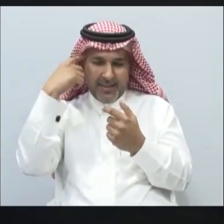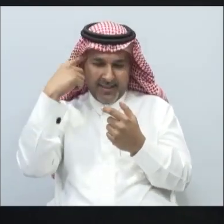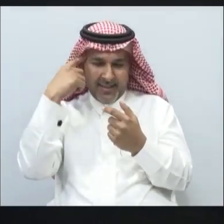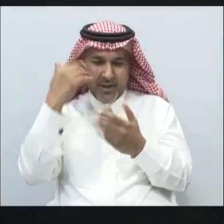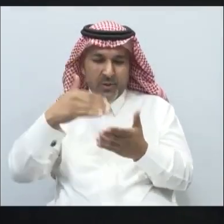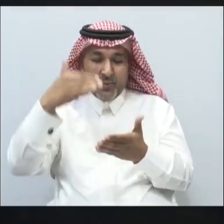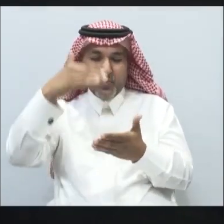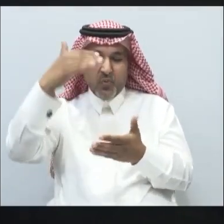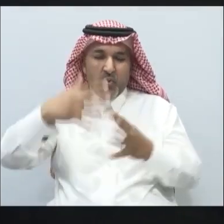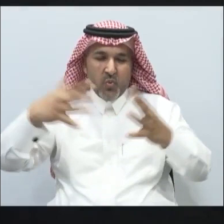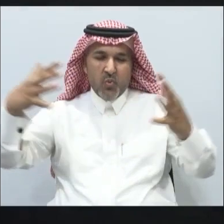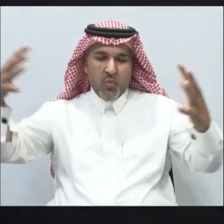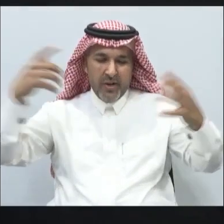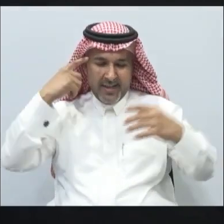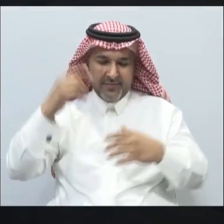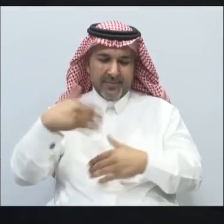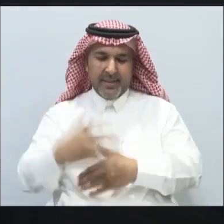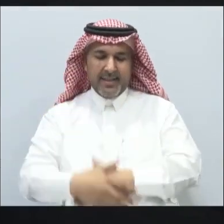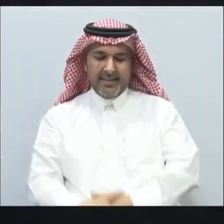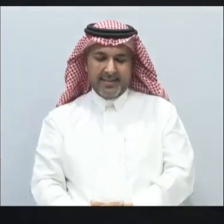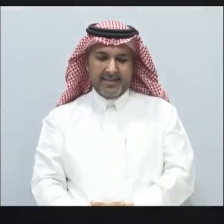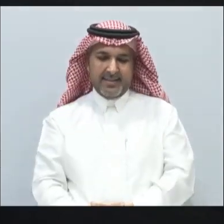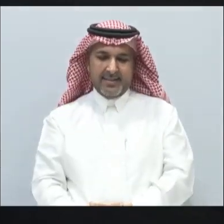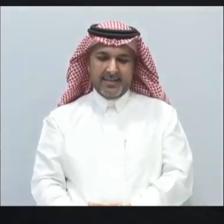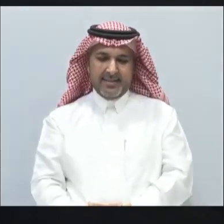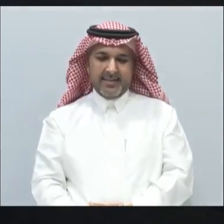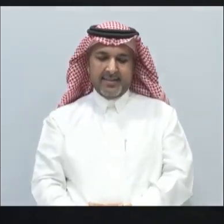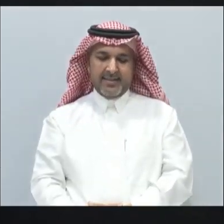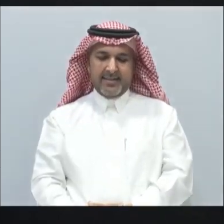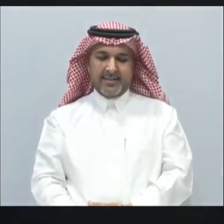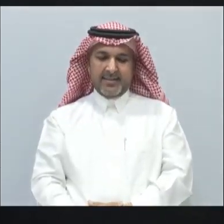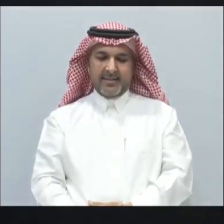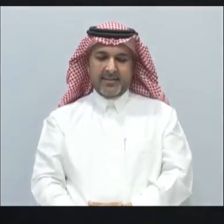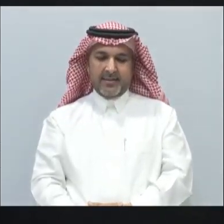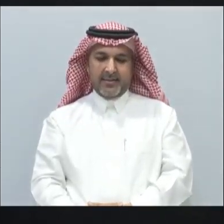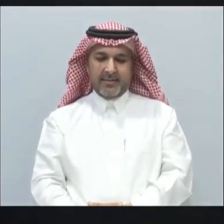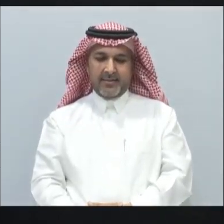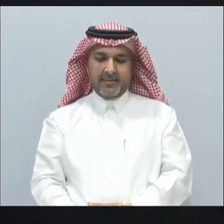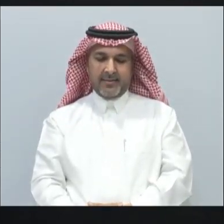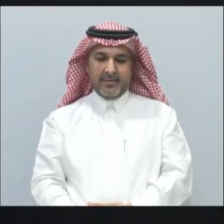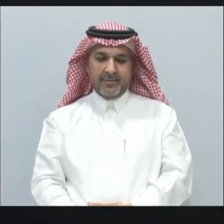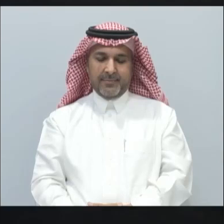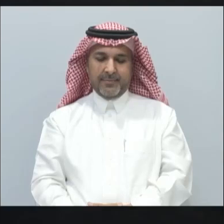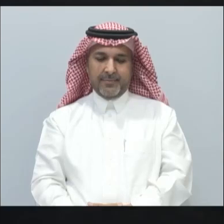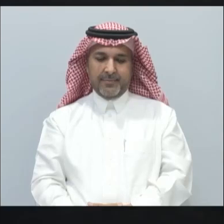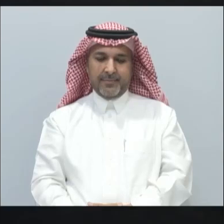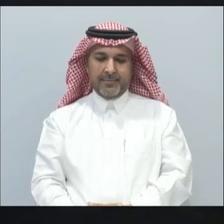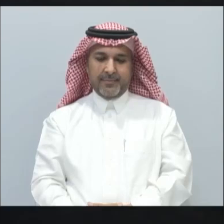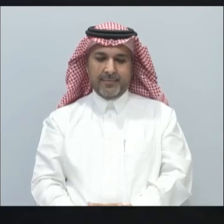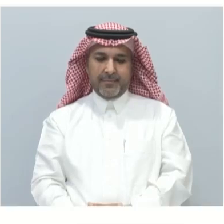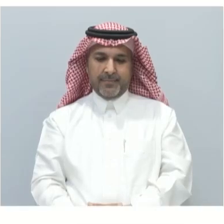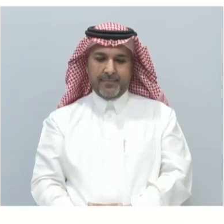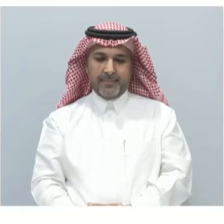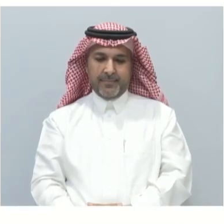النسبه بالشكل المتوقع حيحصل على 4688 ريال ف66